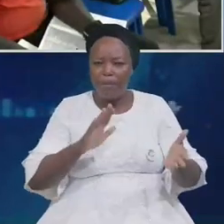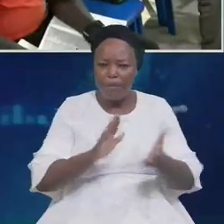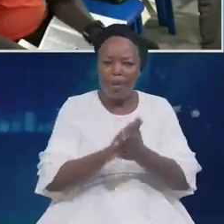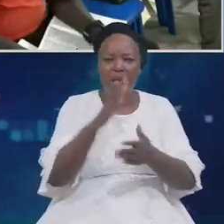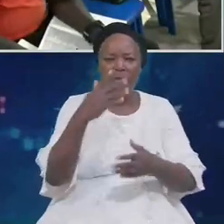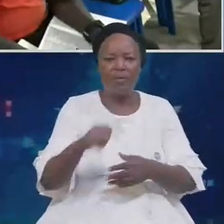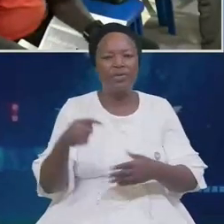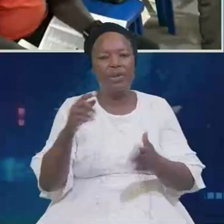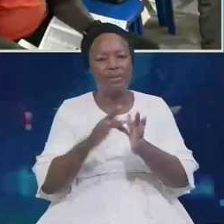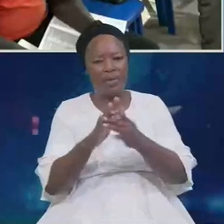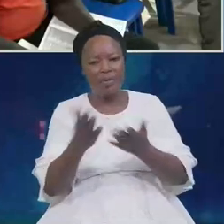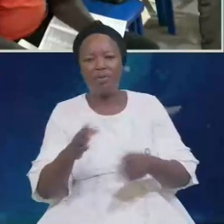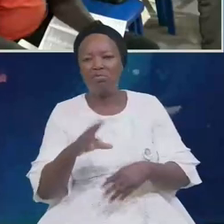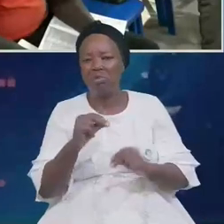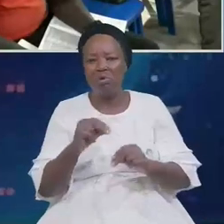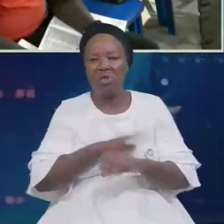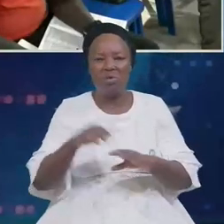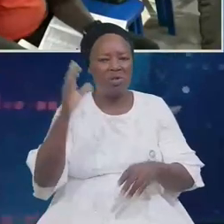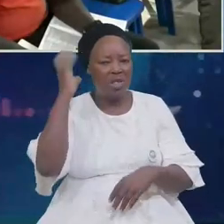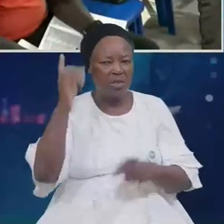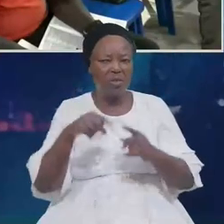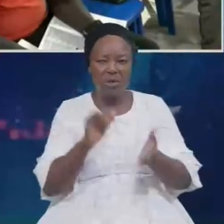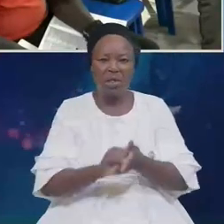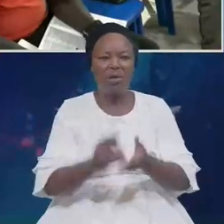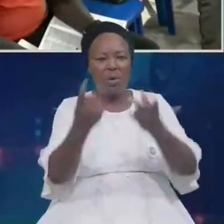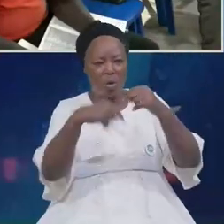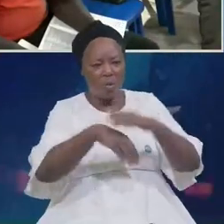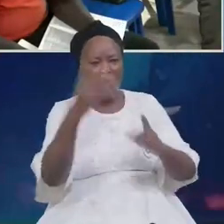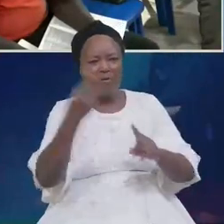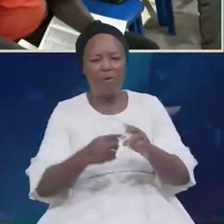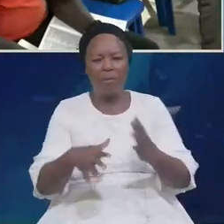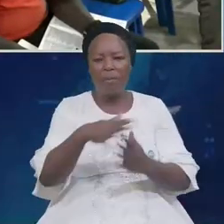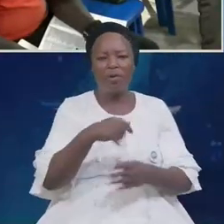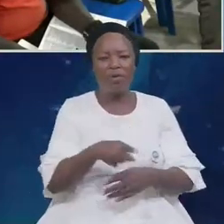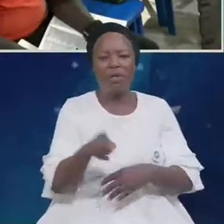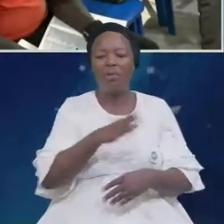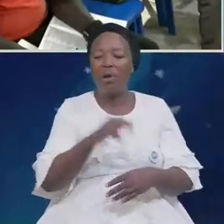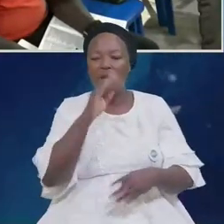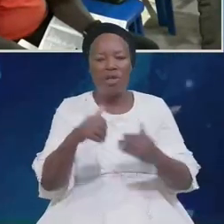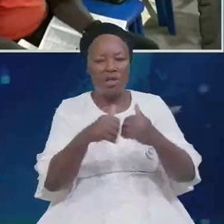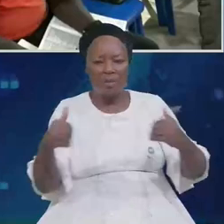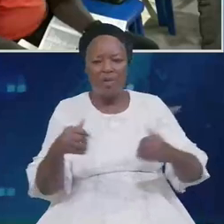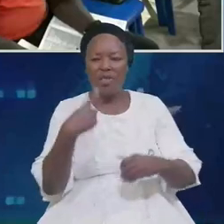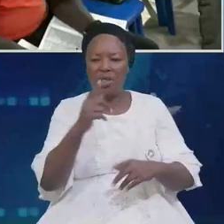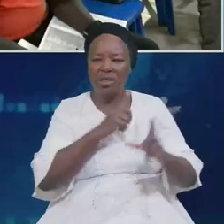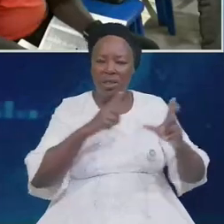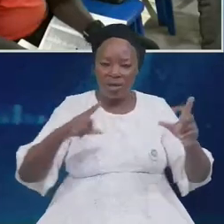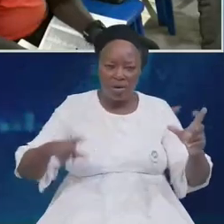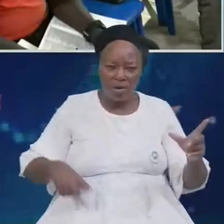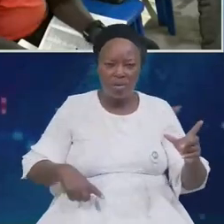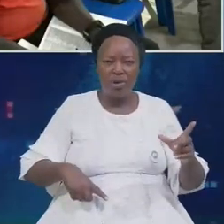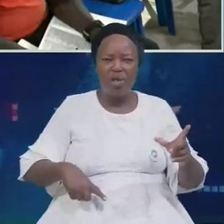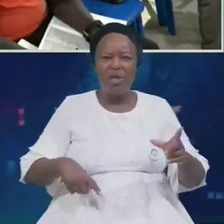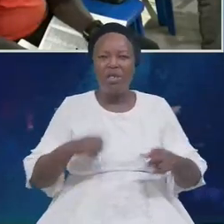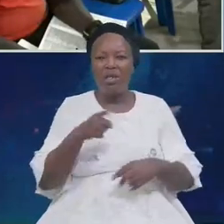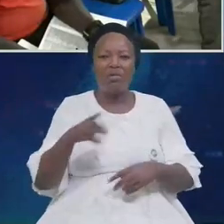ils n'obéissent pas au fait de se repentir et croire à l'évangile. Sortez du milieu d'eux et séparez-vous, dit le Seigneur. Ils ne vont